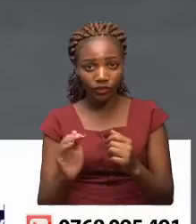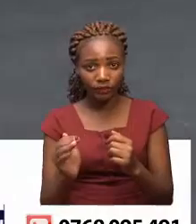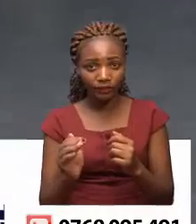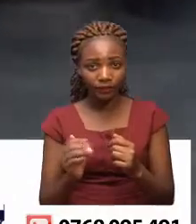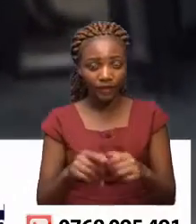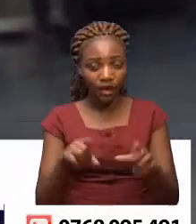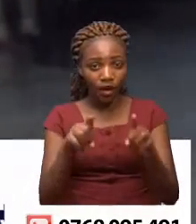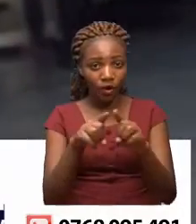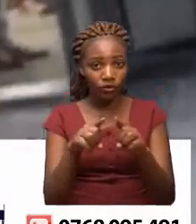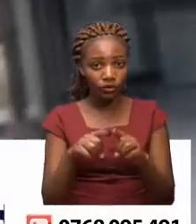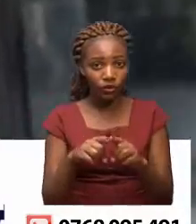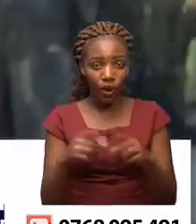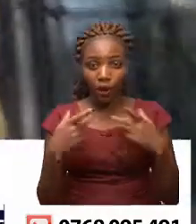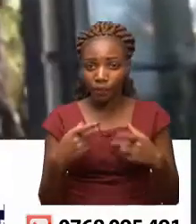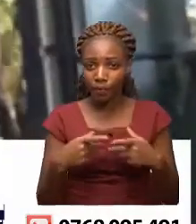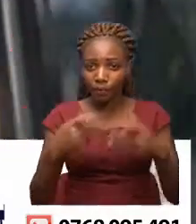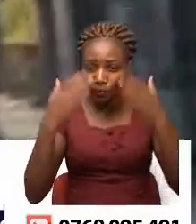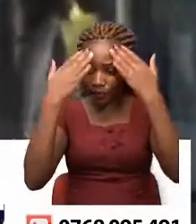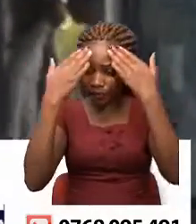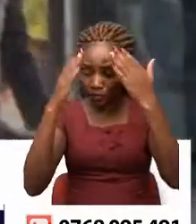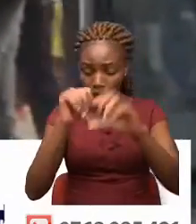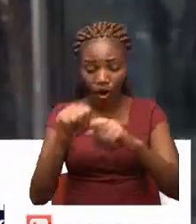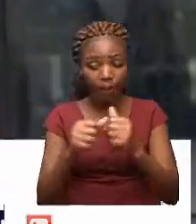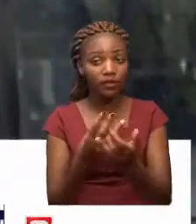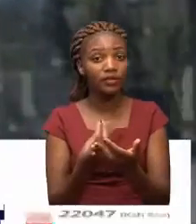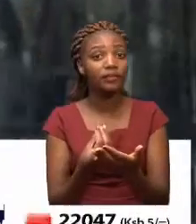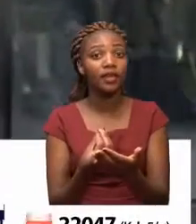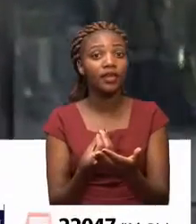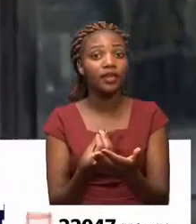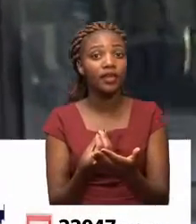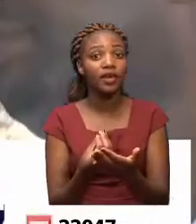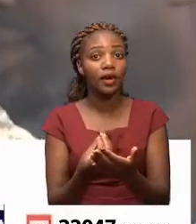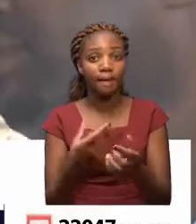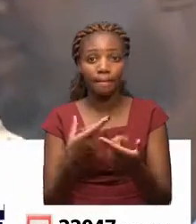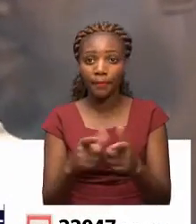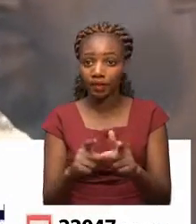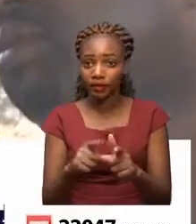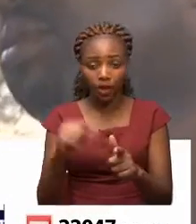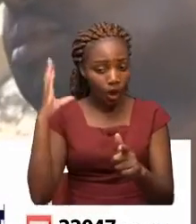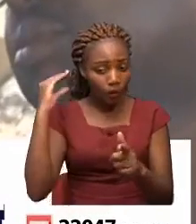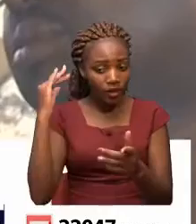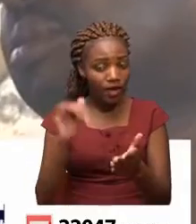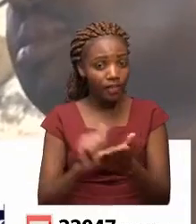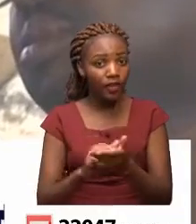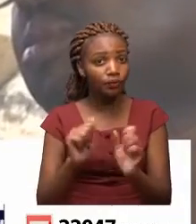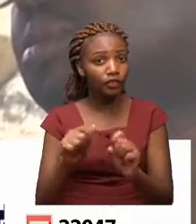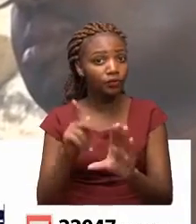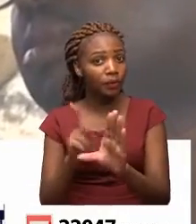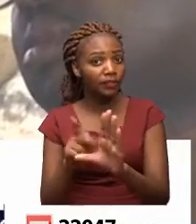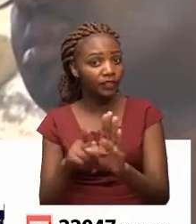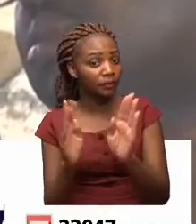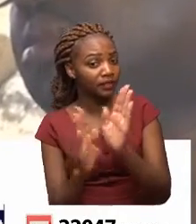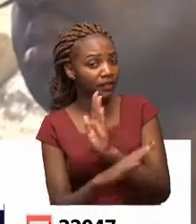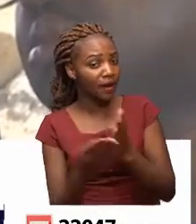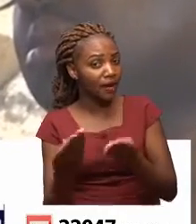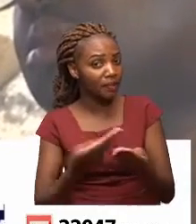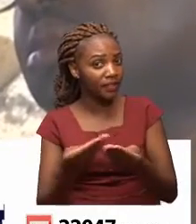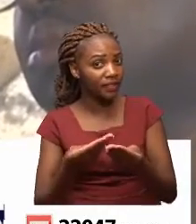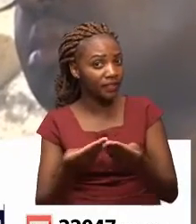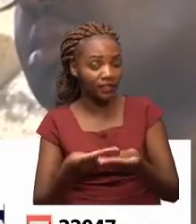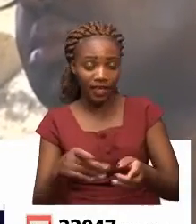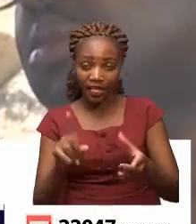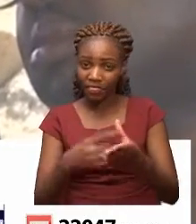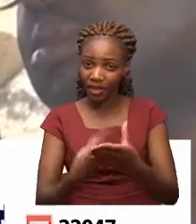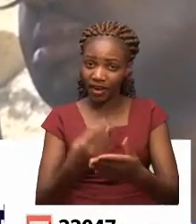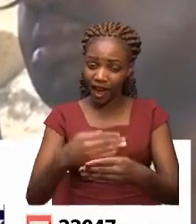nair hakika mahala anota hela gana huyu kuna madai ya kusa na biashara ziso halali baada ya